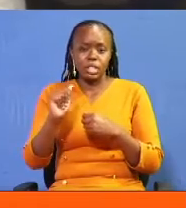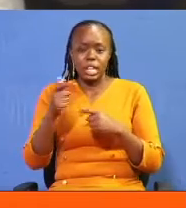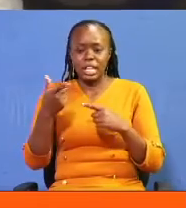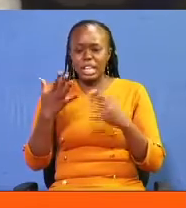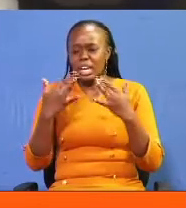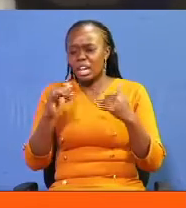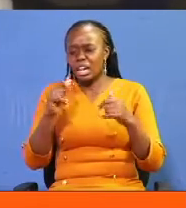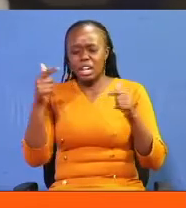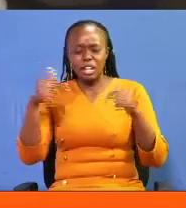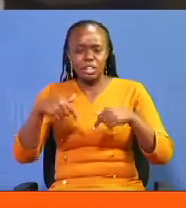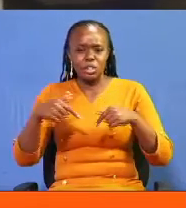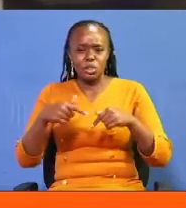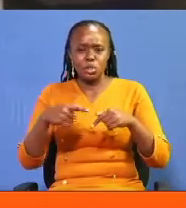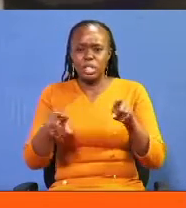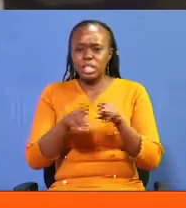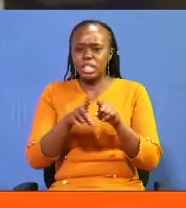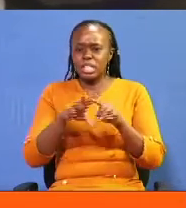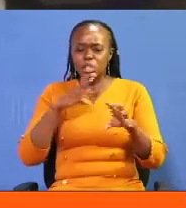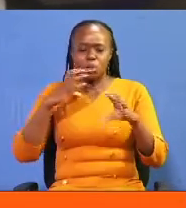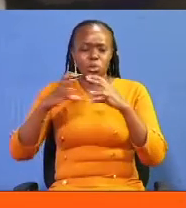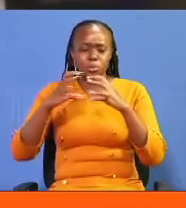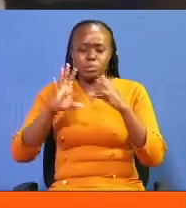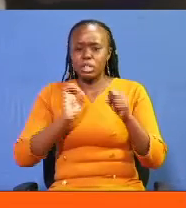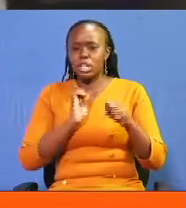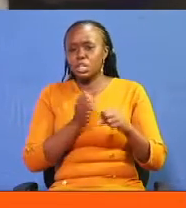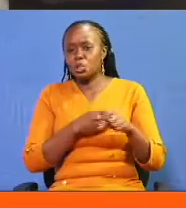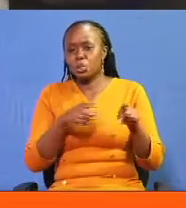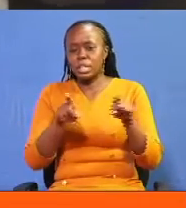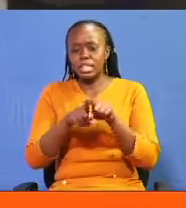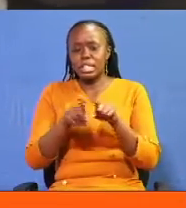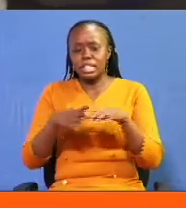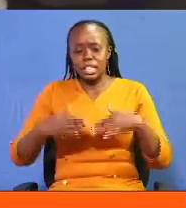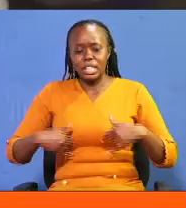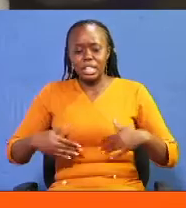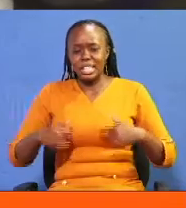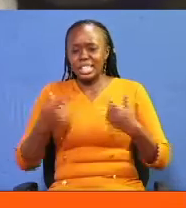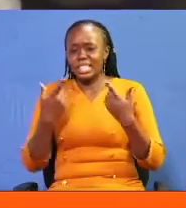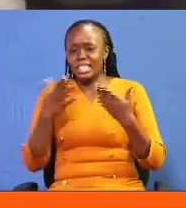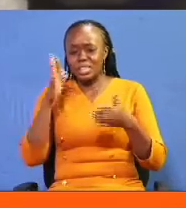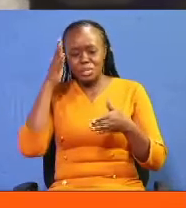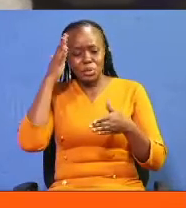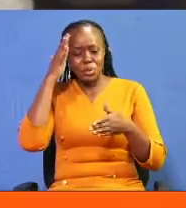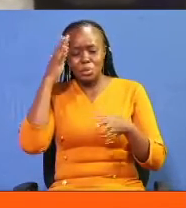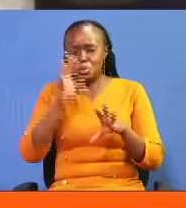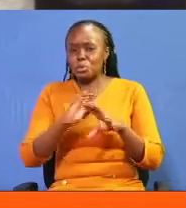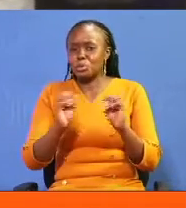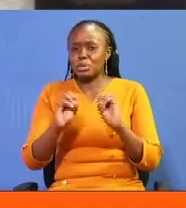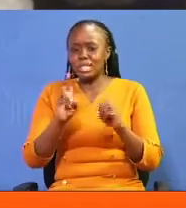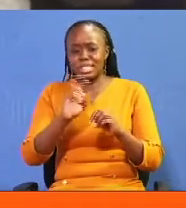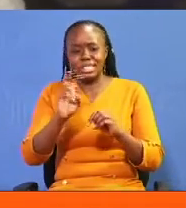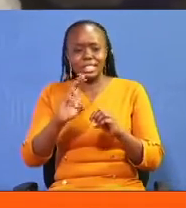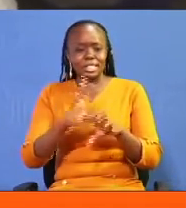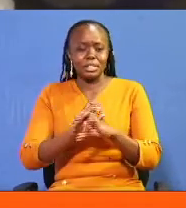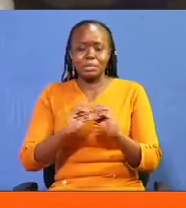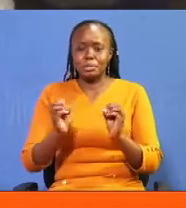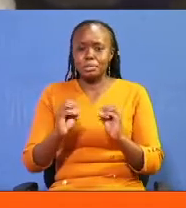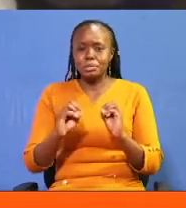hapa, utu address like youth. Hatujai kuona, hata mimi by the way hata sijui MCA, sijai muona.